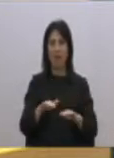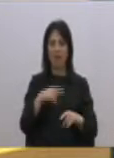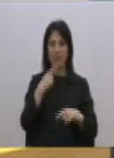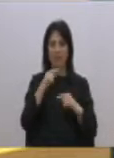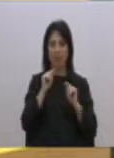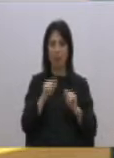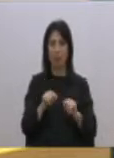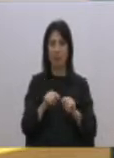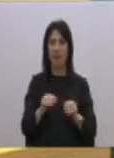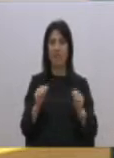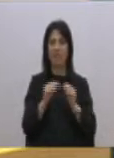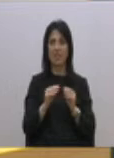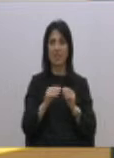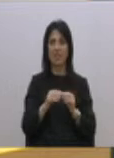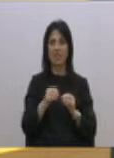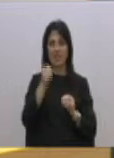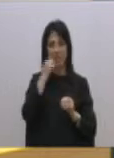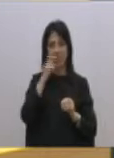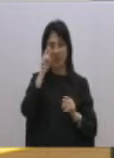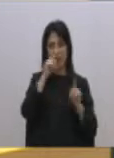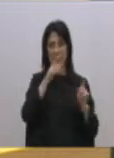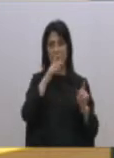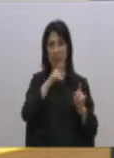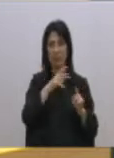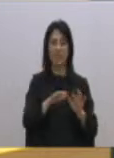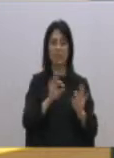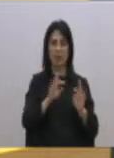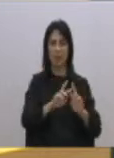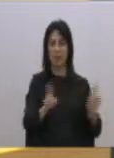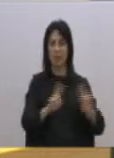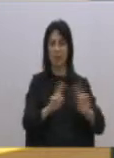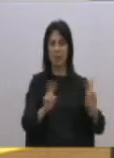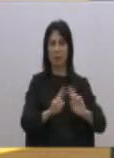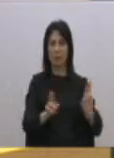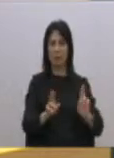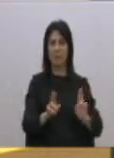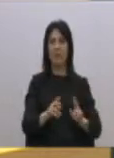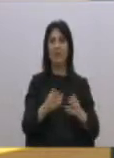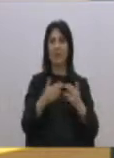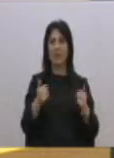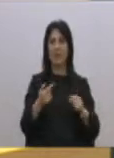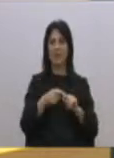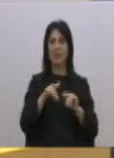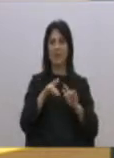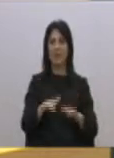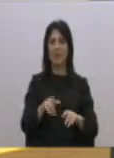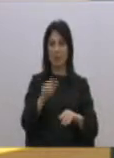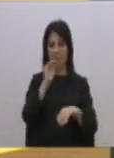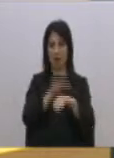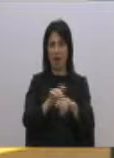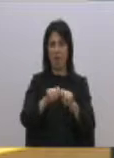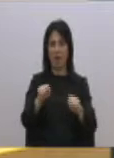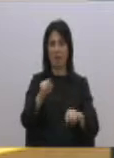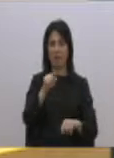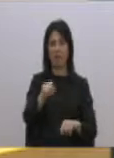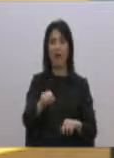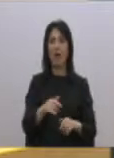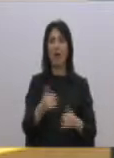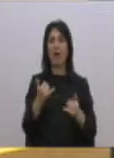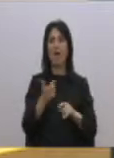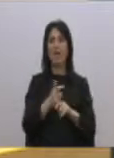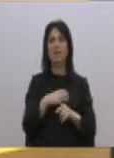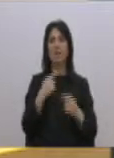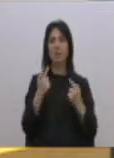საუბარი, ისევე როგორც წინა ხელისუფლების დროს ჩამპალ და ჩამღალე. დიახ, ეს საქმე გამხელს თქვენ. ახლა